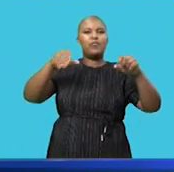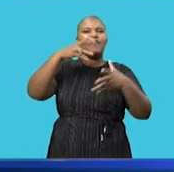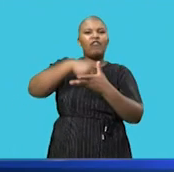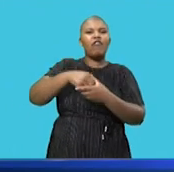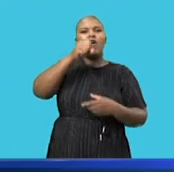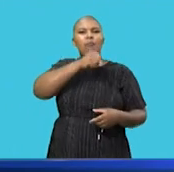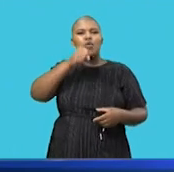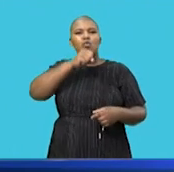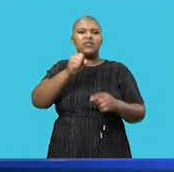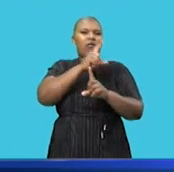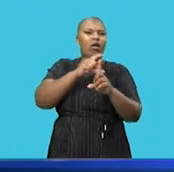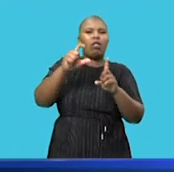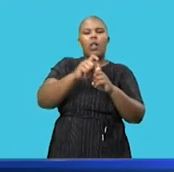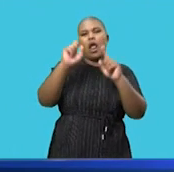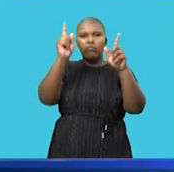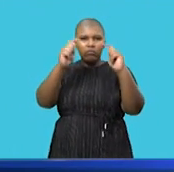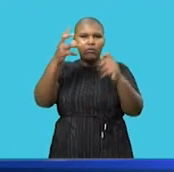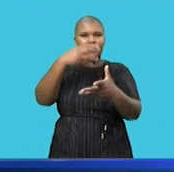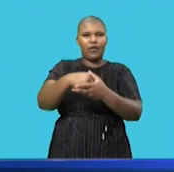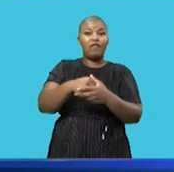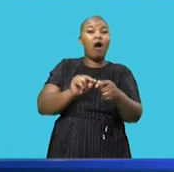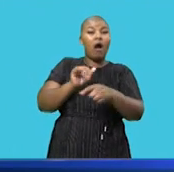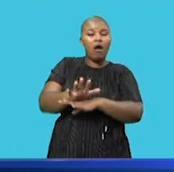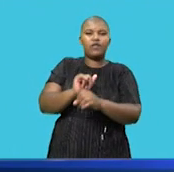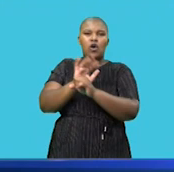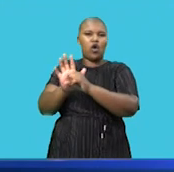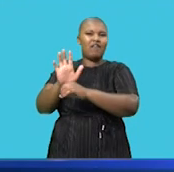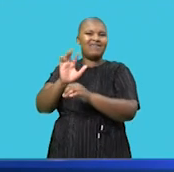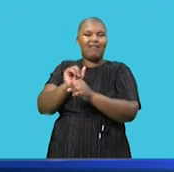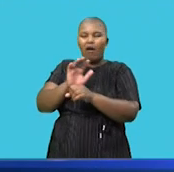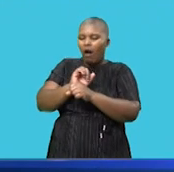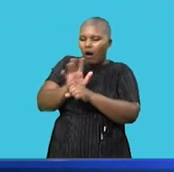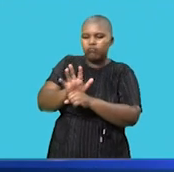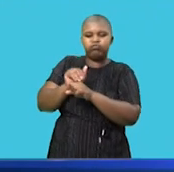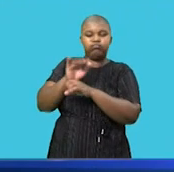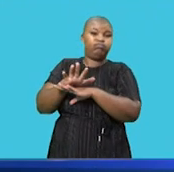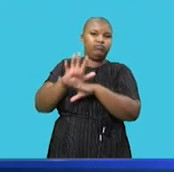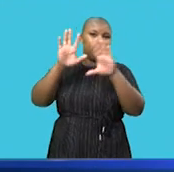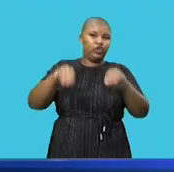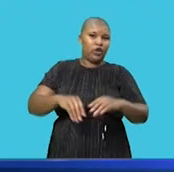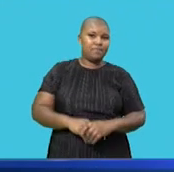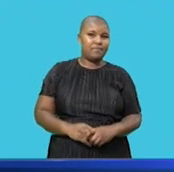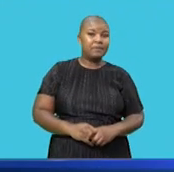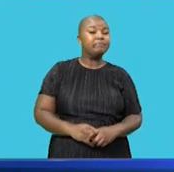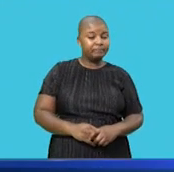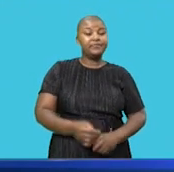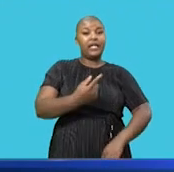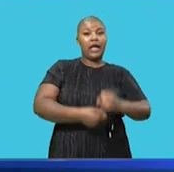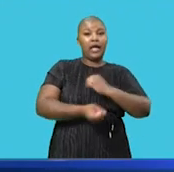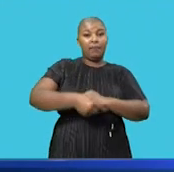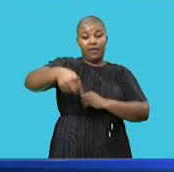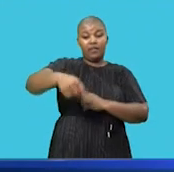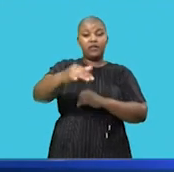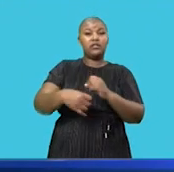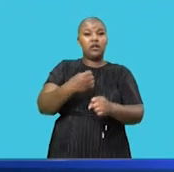la COVID-19. Mokete ona o tlile o kena motjheng pakeng tsa tsa la supa le la leshome kgweding ya Tshitwe monongwaga tshebetsong e